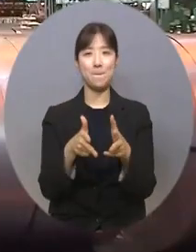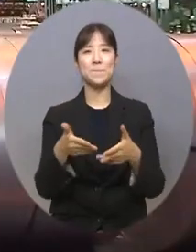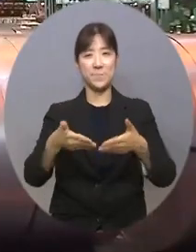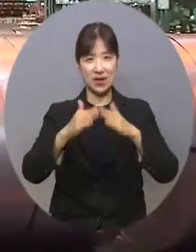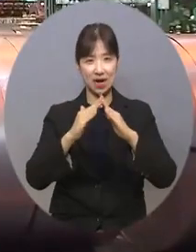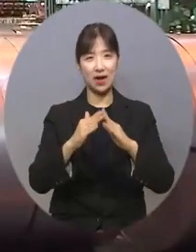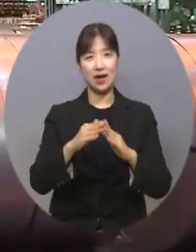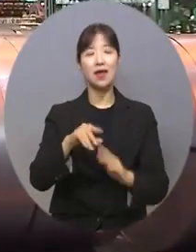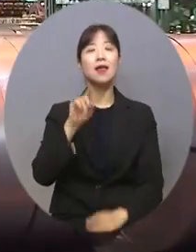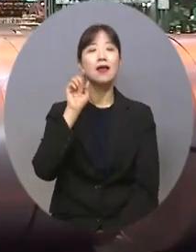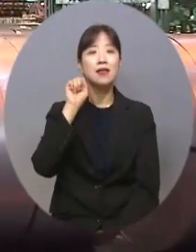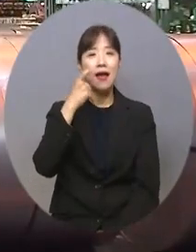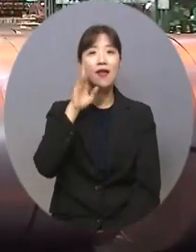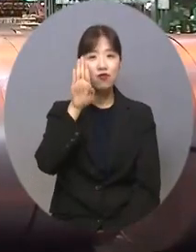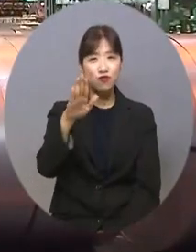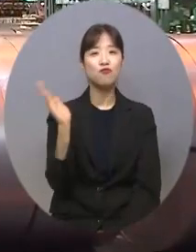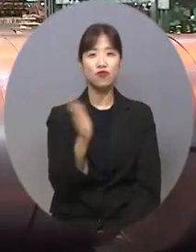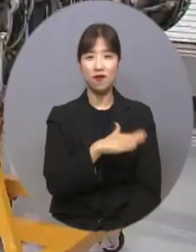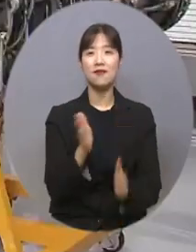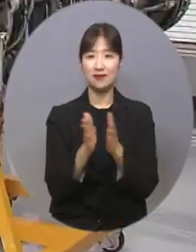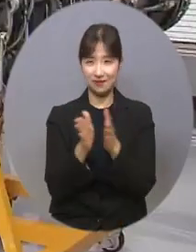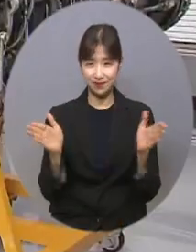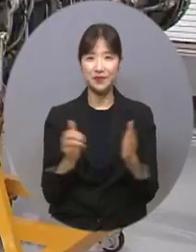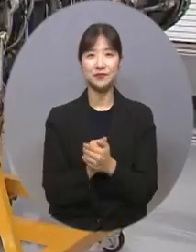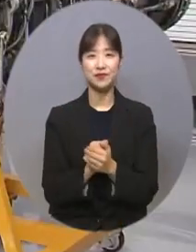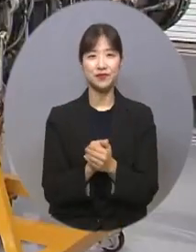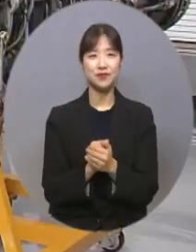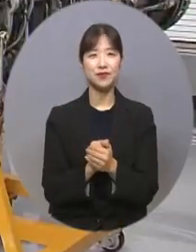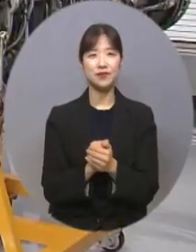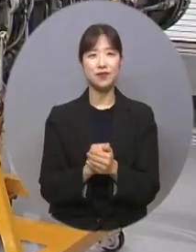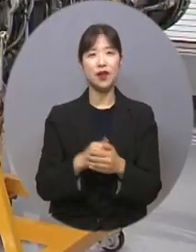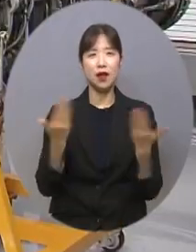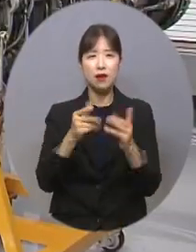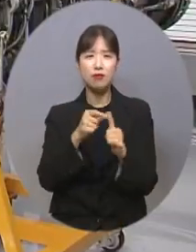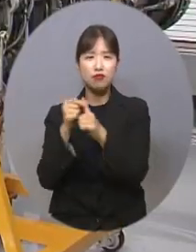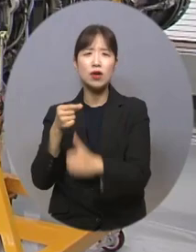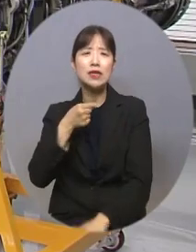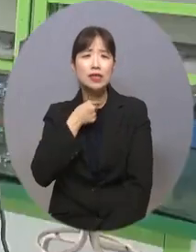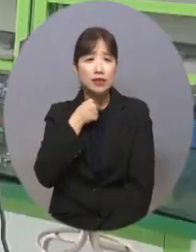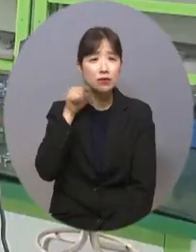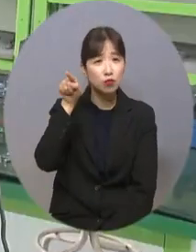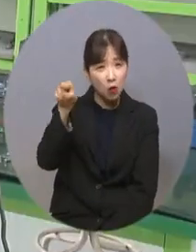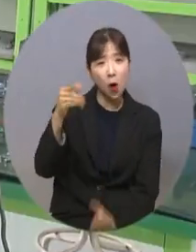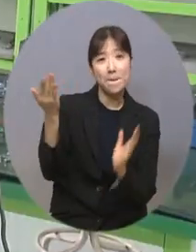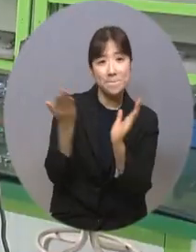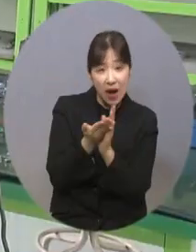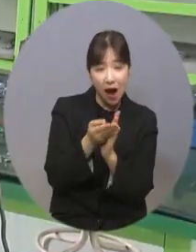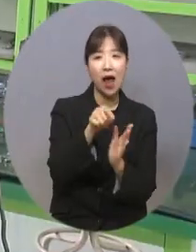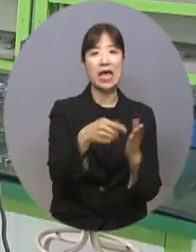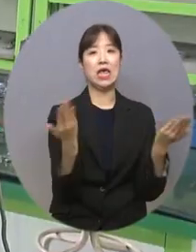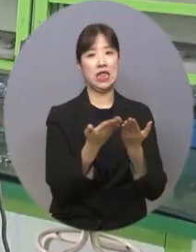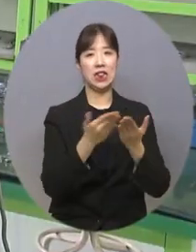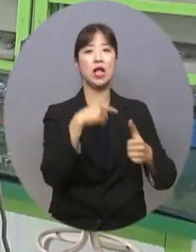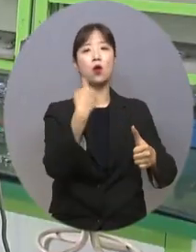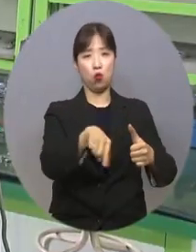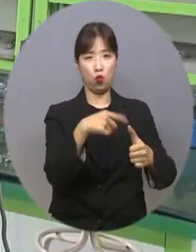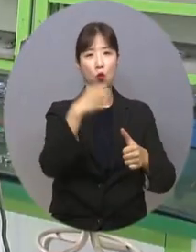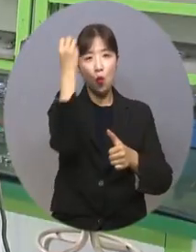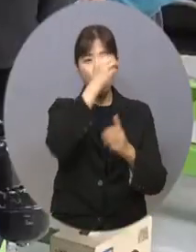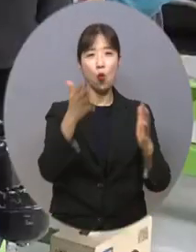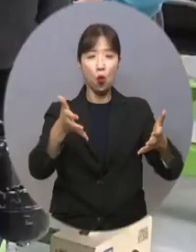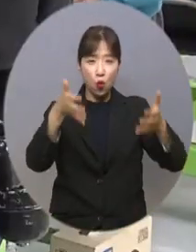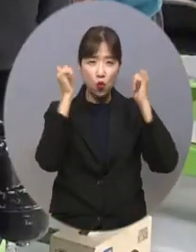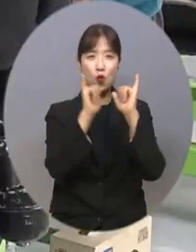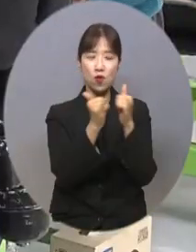달부터 운영한다고 밝혔습니다. 고인기업 수요를 반영한 맞춤형 직무교육과정으로 고졸 기술인재를